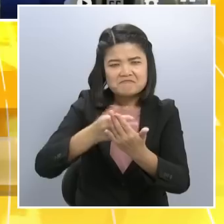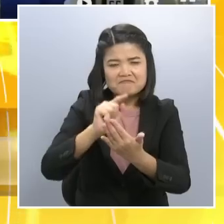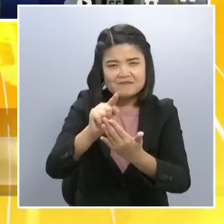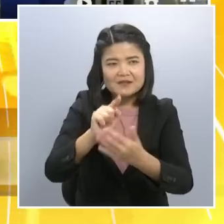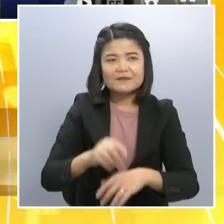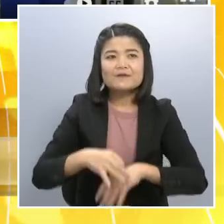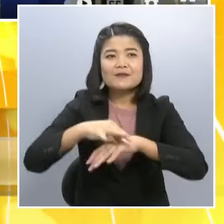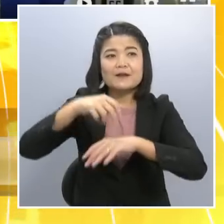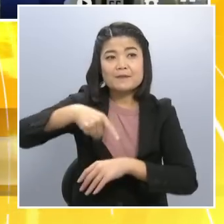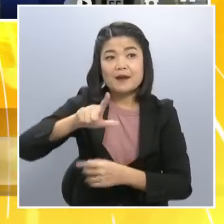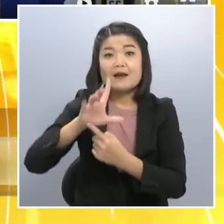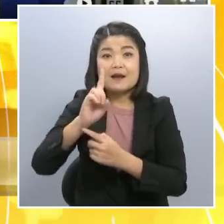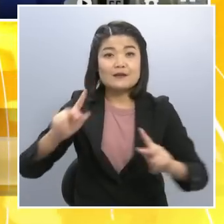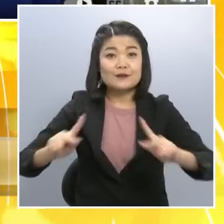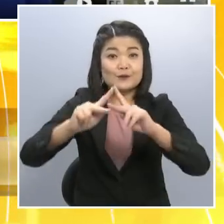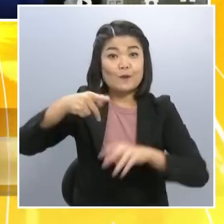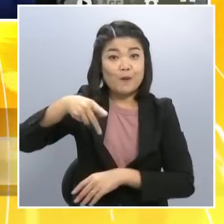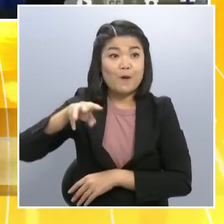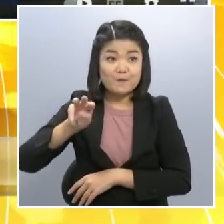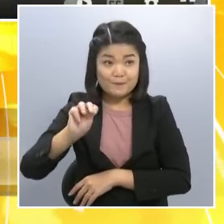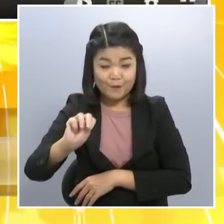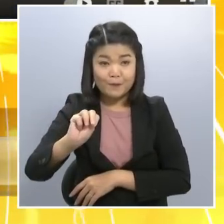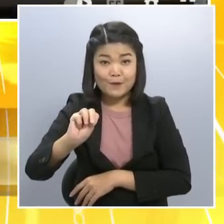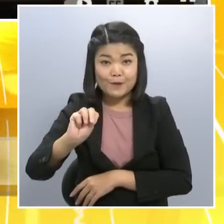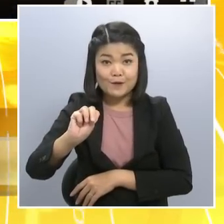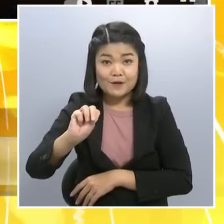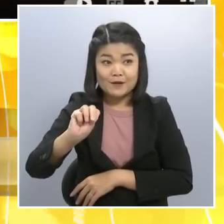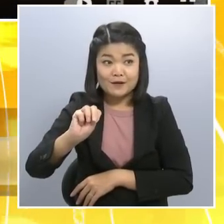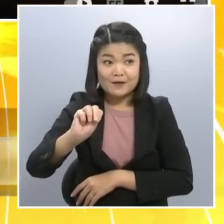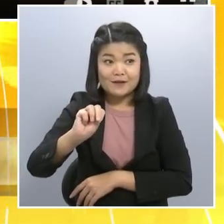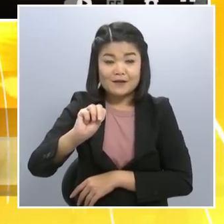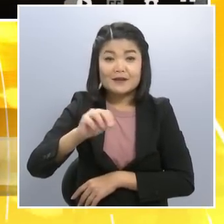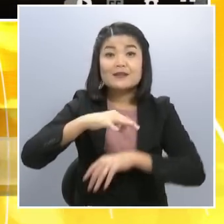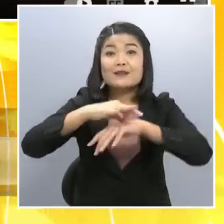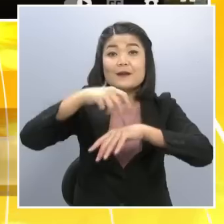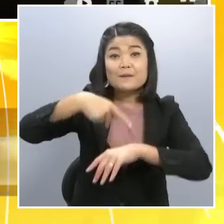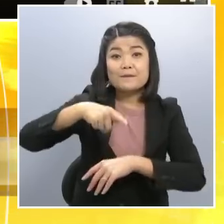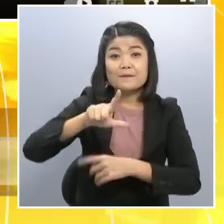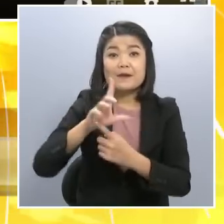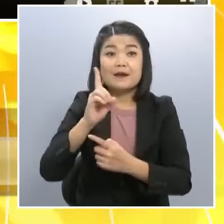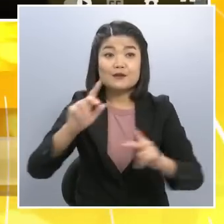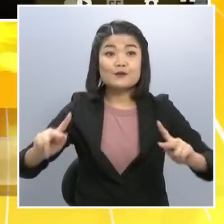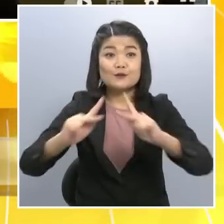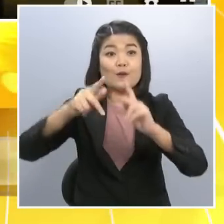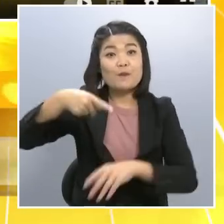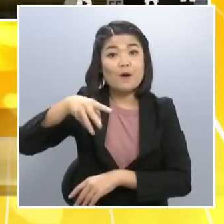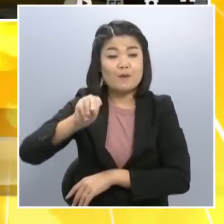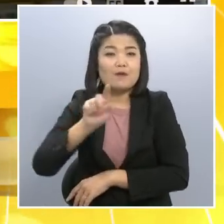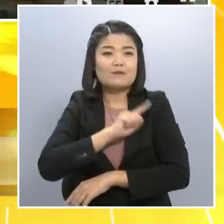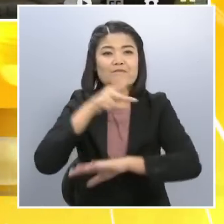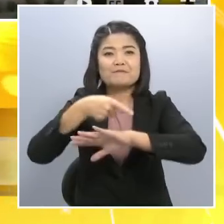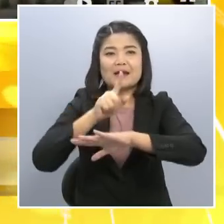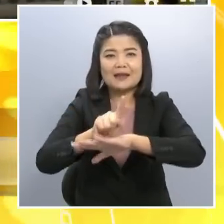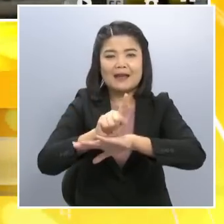ท่านยังไม่รู้เลยนะท่านปลัด ใช่ใช่ใช่ ปลัดกระทรวงพัฒนาสังคมและความมั่นคงของมนุษย์เป็นประธานในการออกสลากงวดเมื่อว